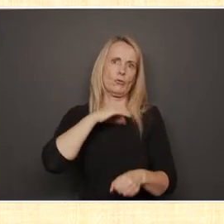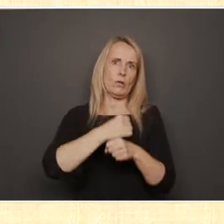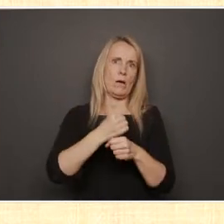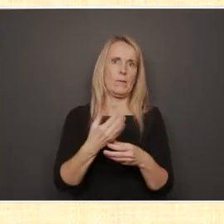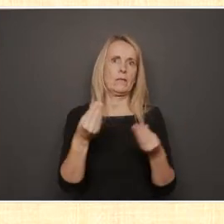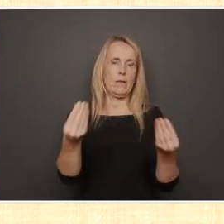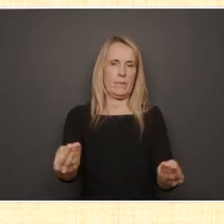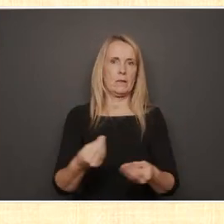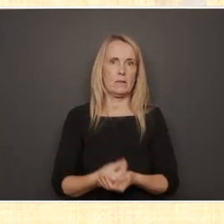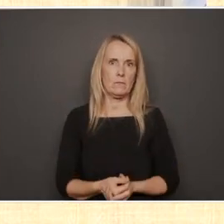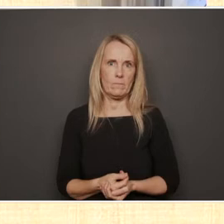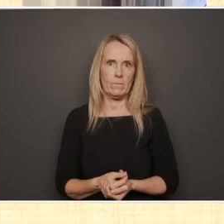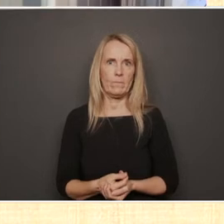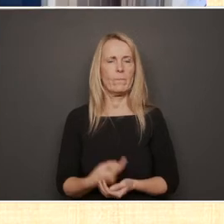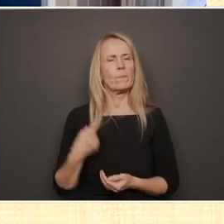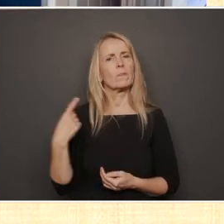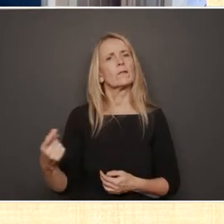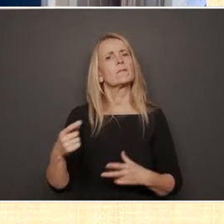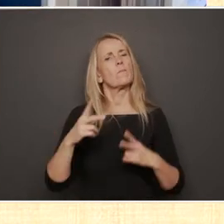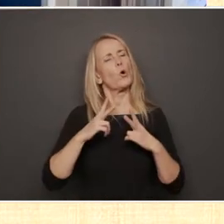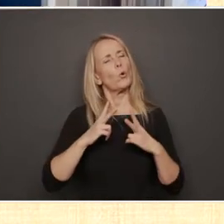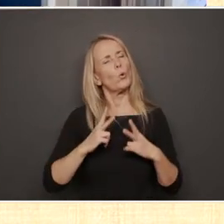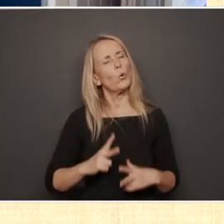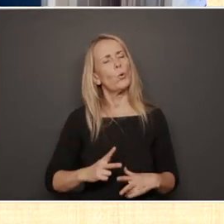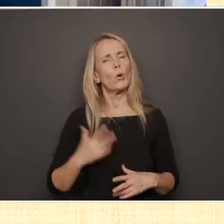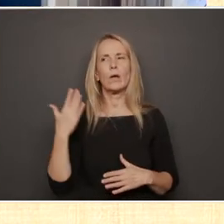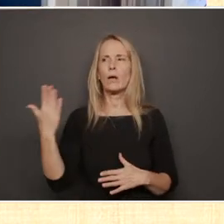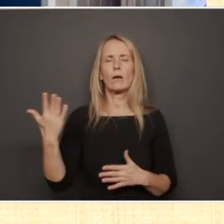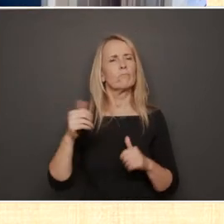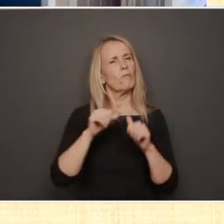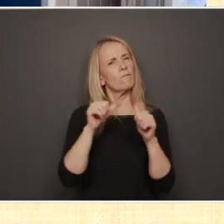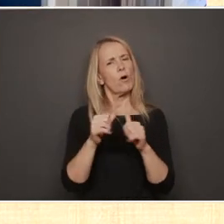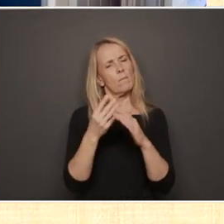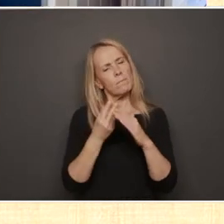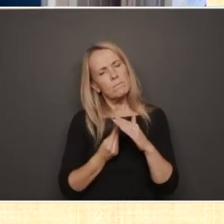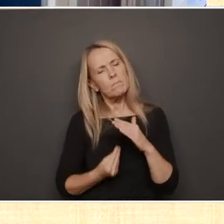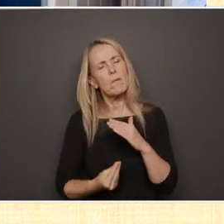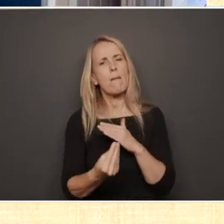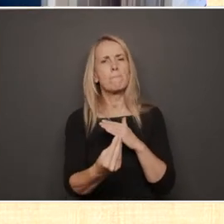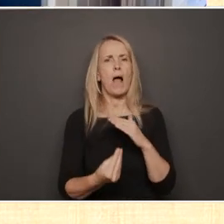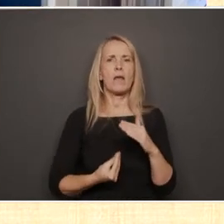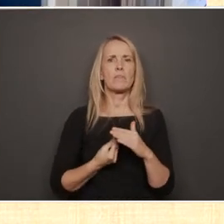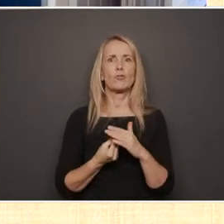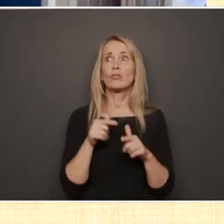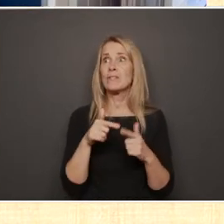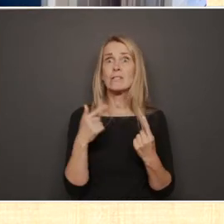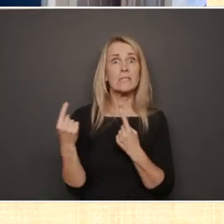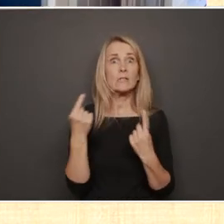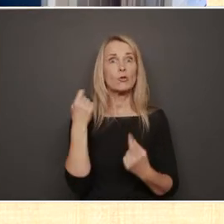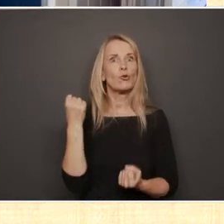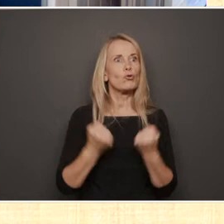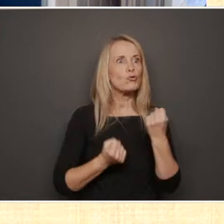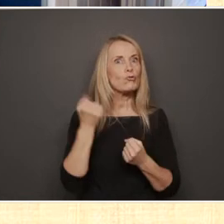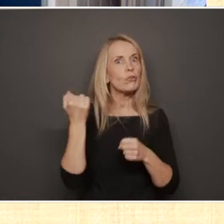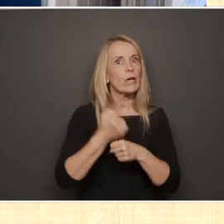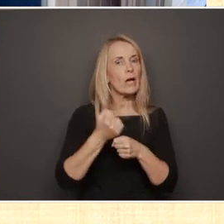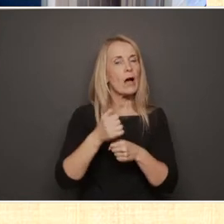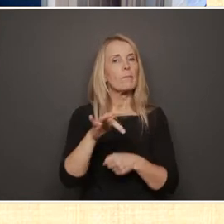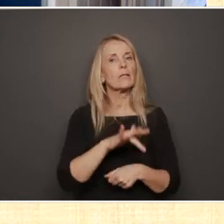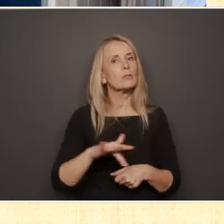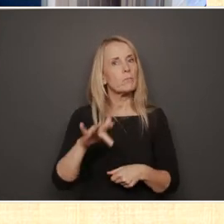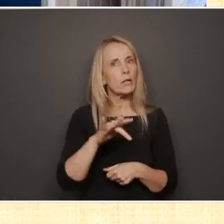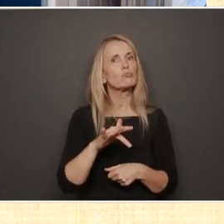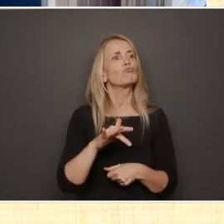geben. Durch die ruhige und empathische Art von Herrn Grisa können schwierige Situationen am Arbeitsplatz